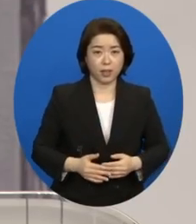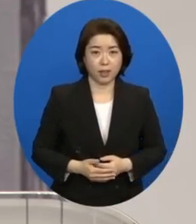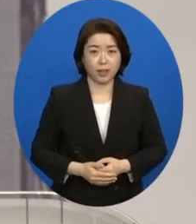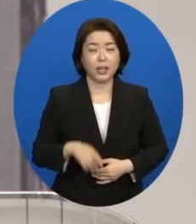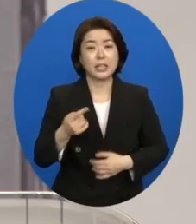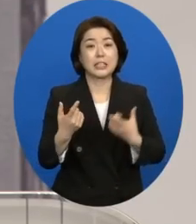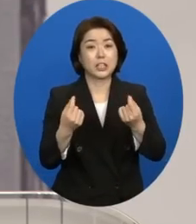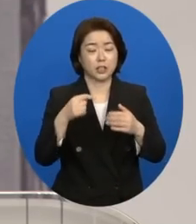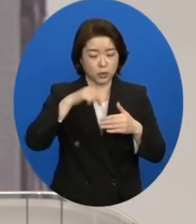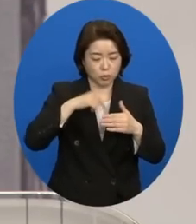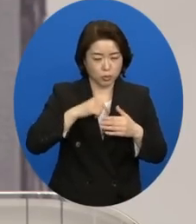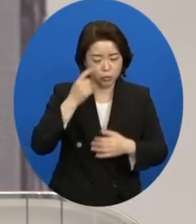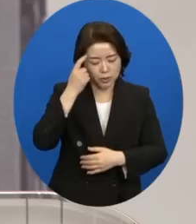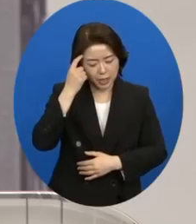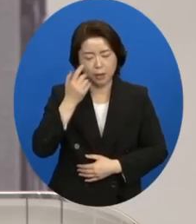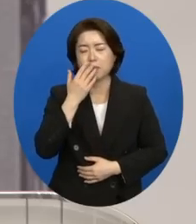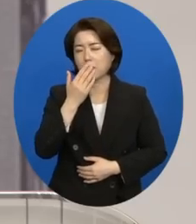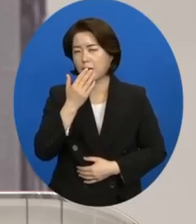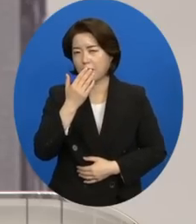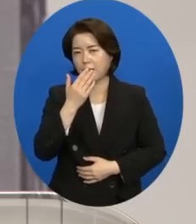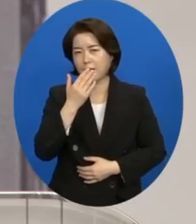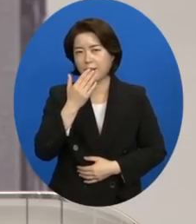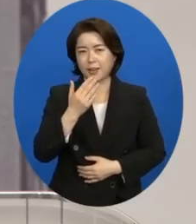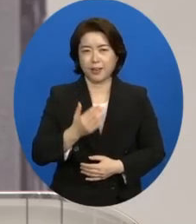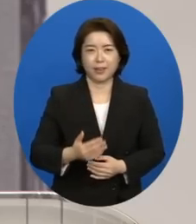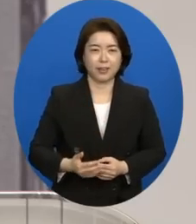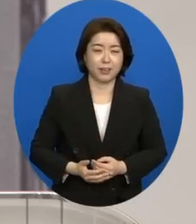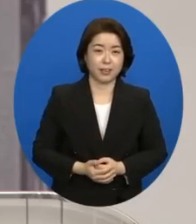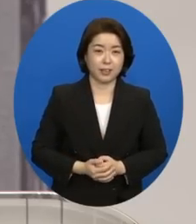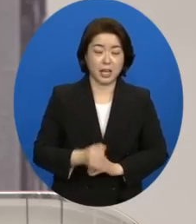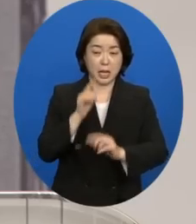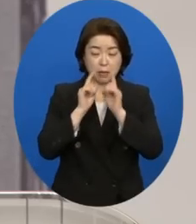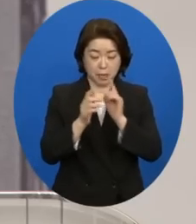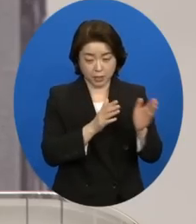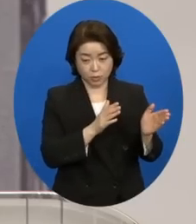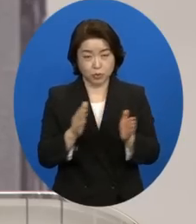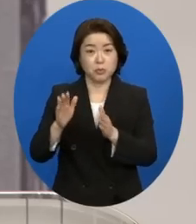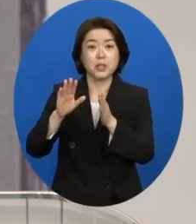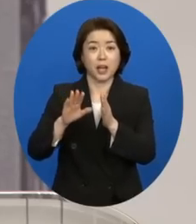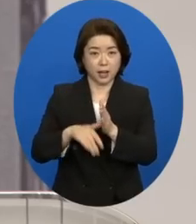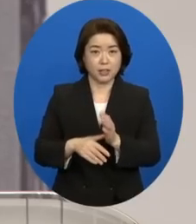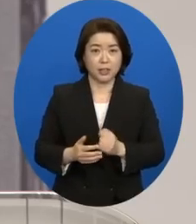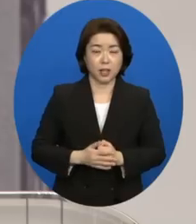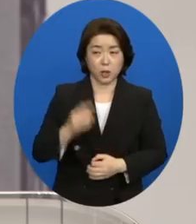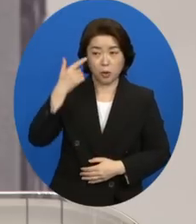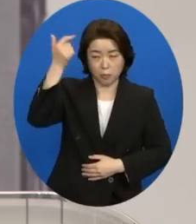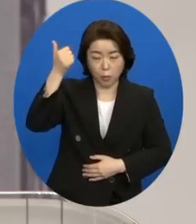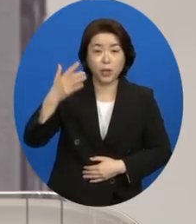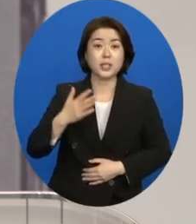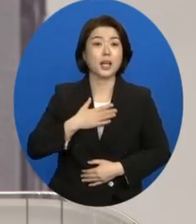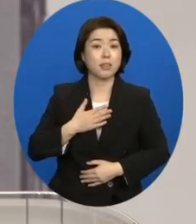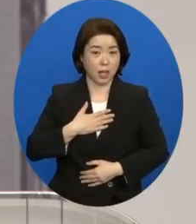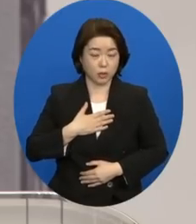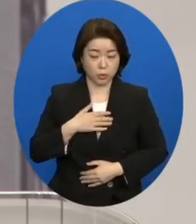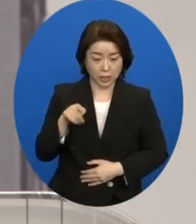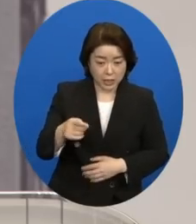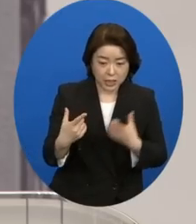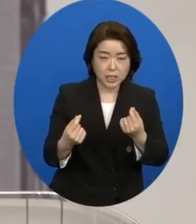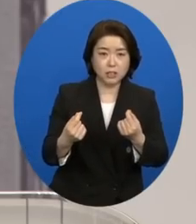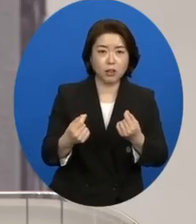교회야라고 할 수도 있어요 말씀을 준비하다 보니까 자인 저도 이런